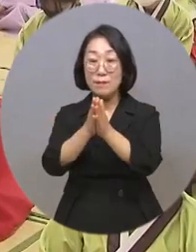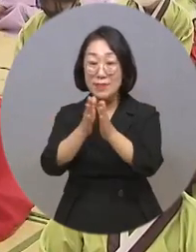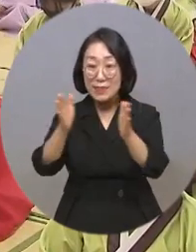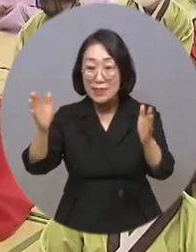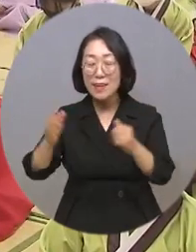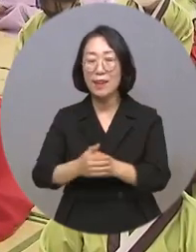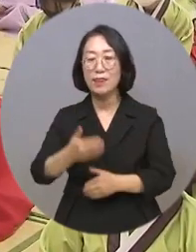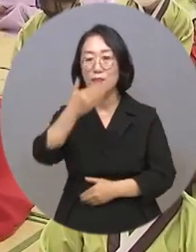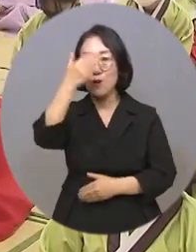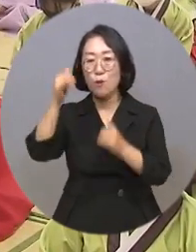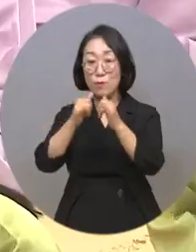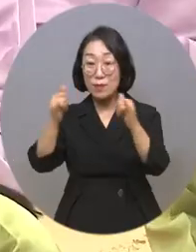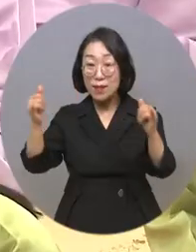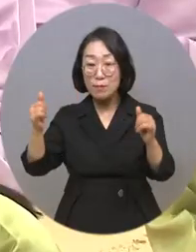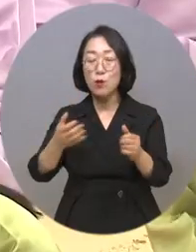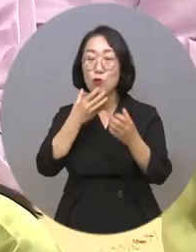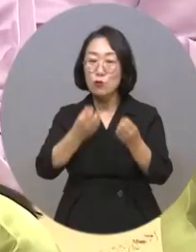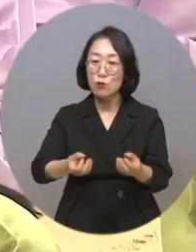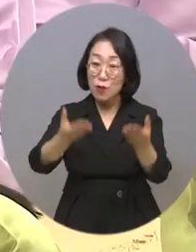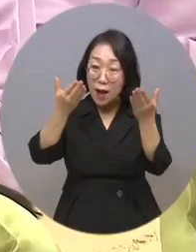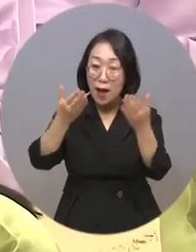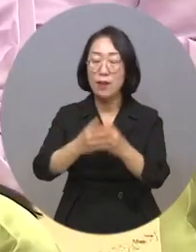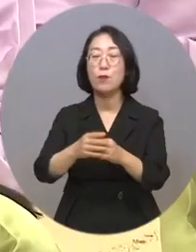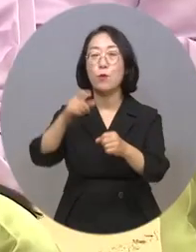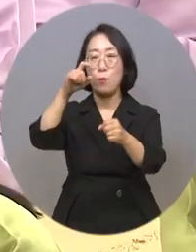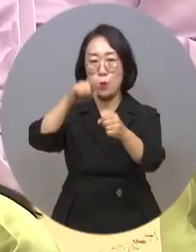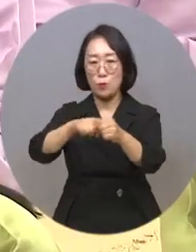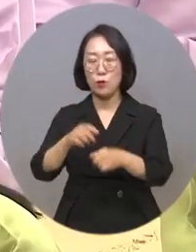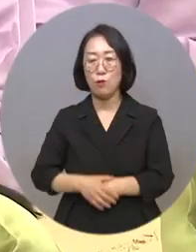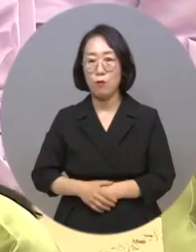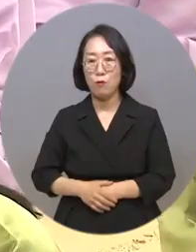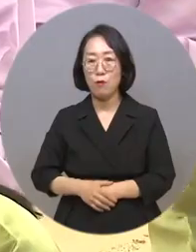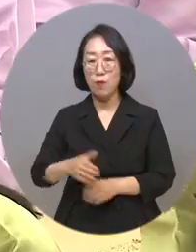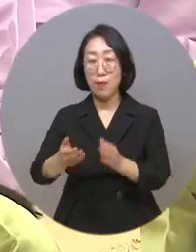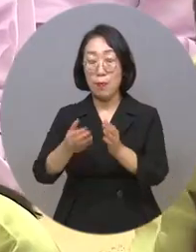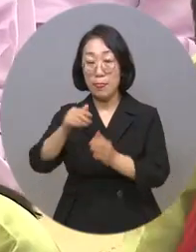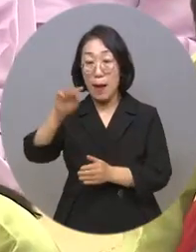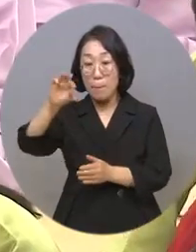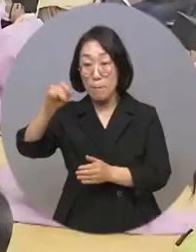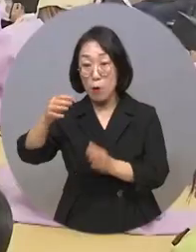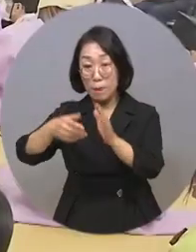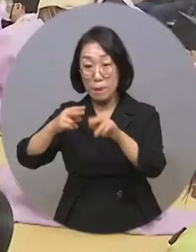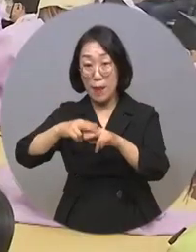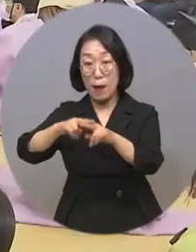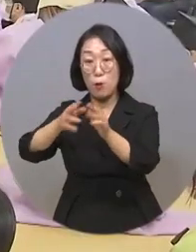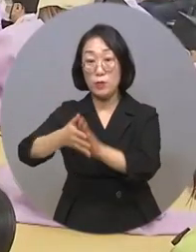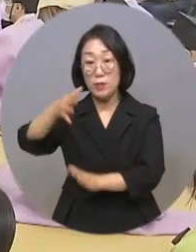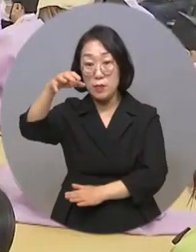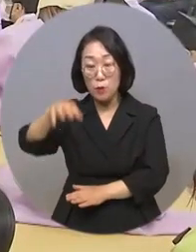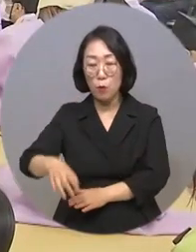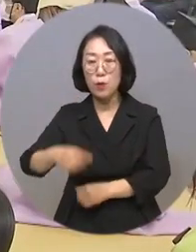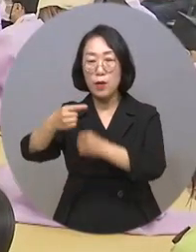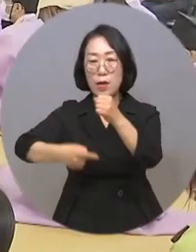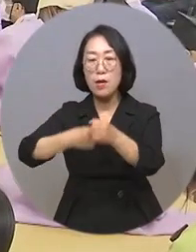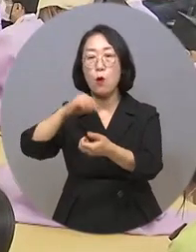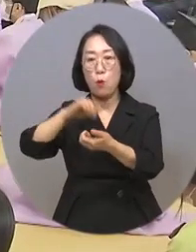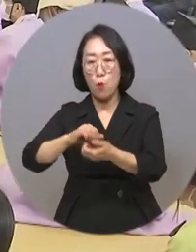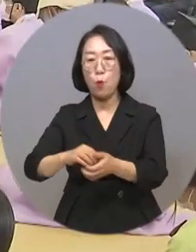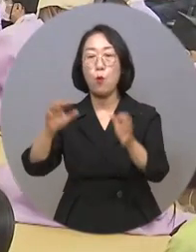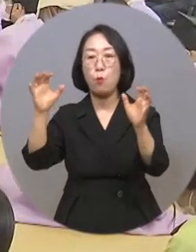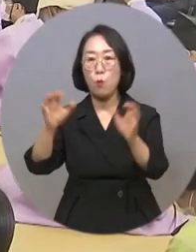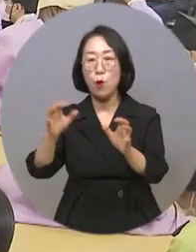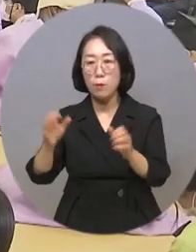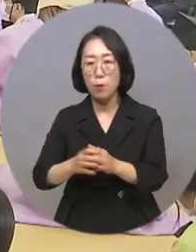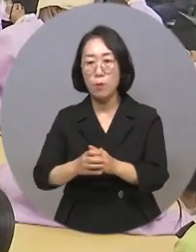청년들을 축하하는 날로 남원시에서는 매년 성년례 의식을 통해 성인으로서 국가와 사회에